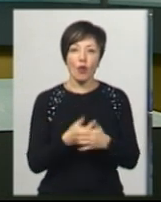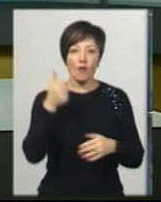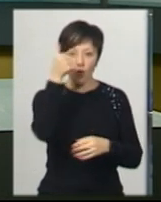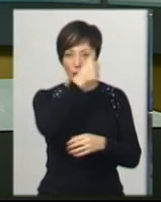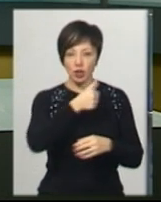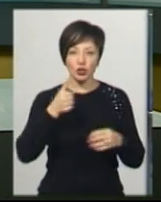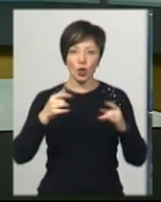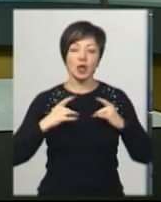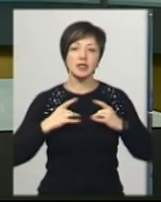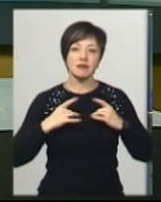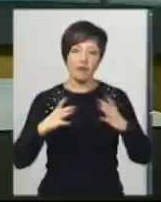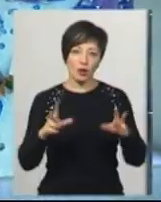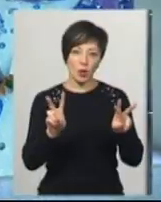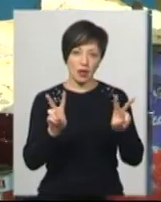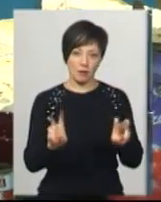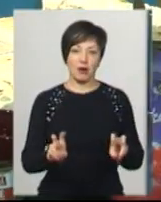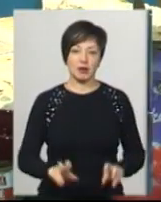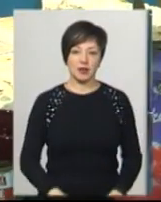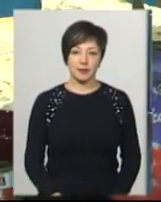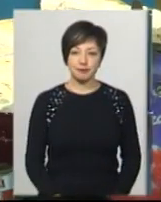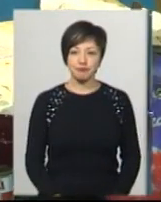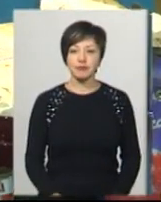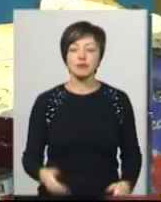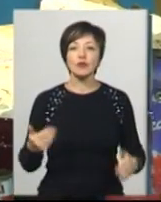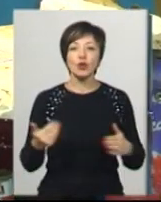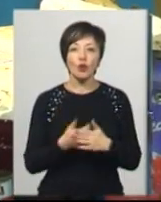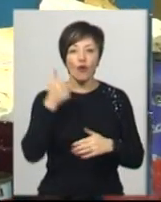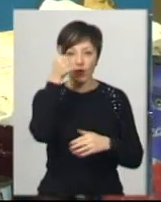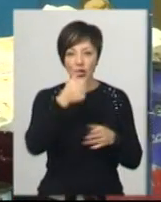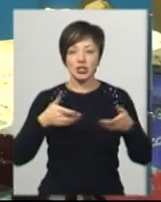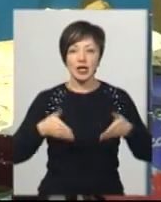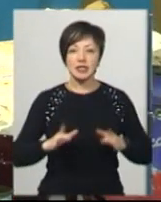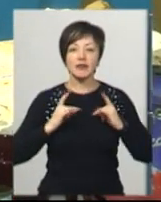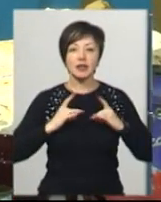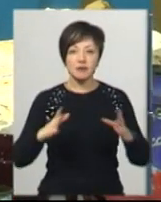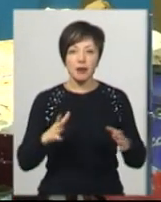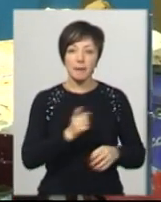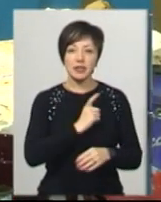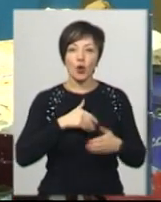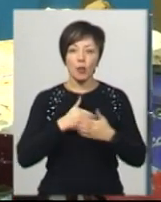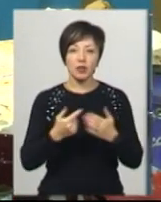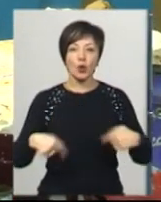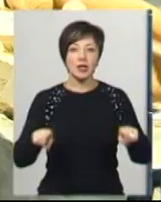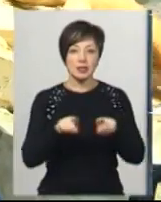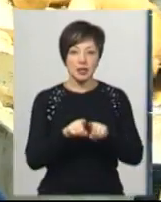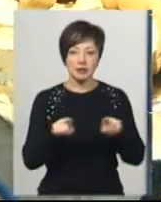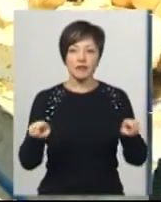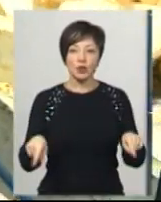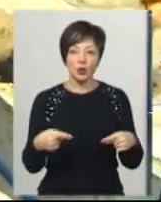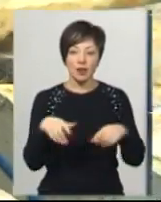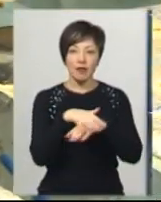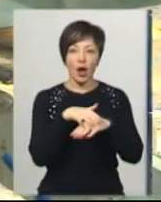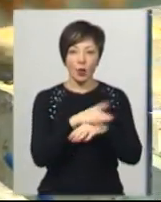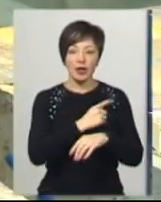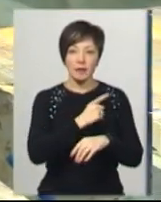новорічно-різдвяної тематики. До новорічно-різдвяних свят майстри громадської організації «Відродження народних ремесел та промислів на